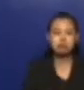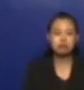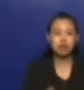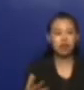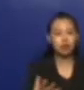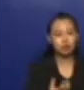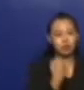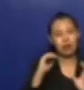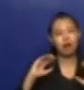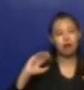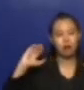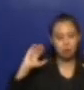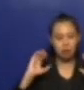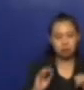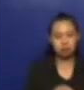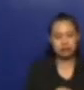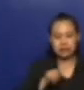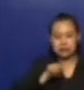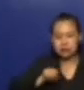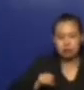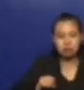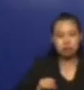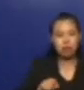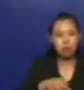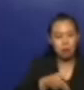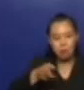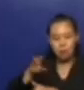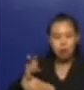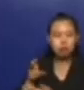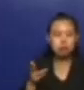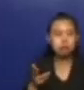จรัฐสั่งอันนี้เขาว่านะครับ